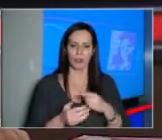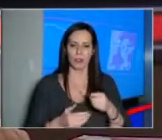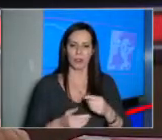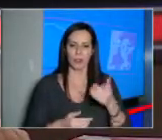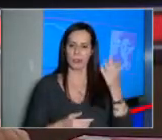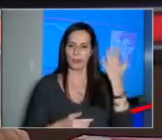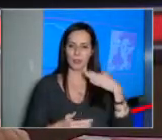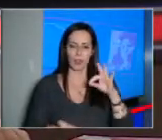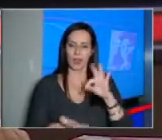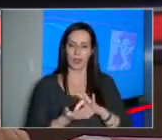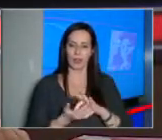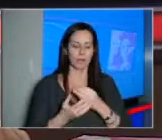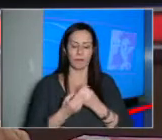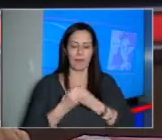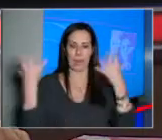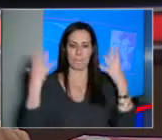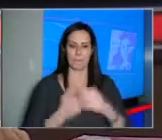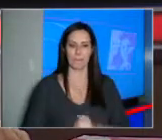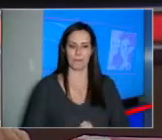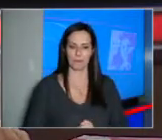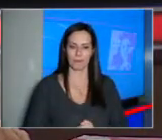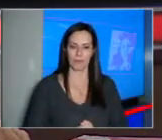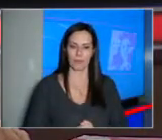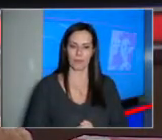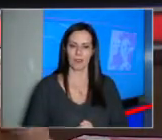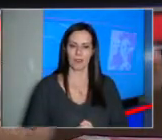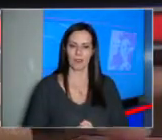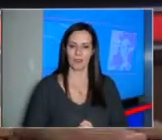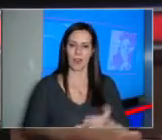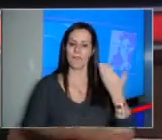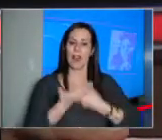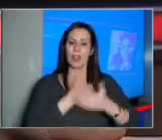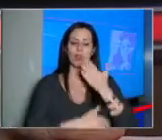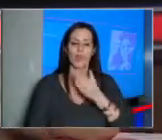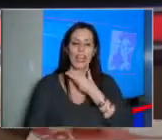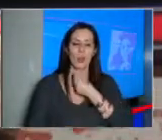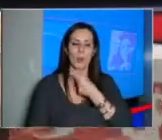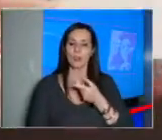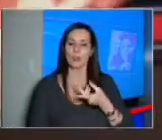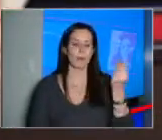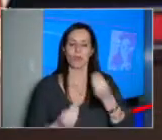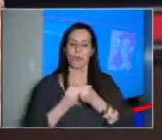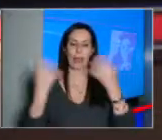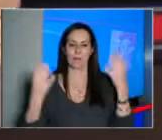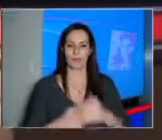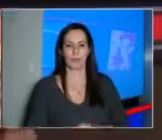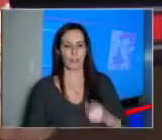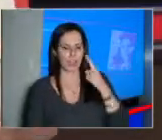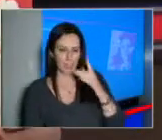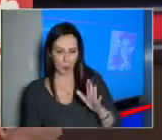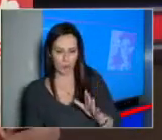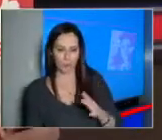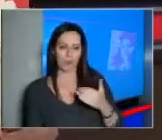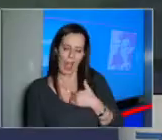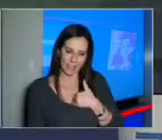זה היה רגע מרהיב. זה, ועליית יהודי אתיופיה, זה היה עוד רגע מרהיב של חיי. תשמעו, חבר'ה,